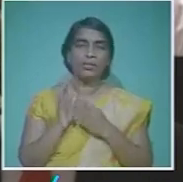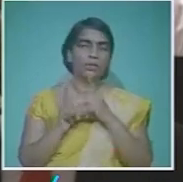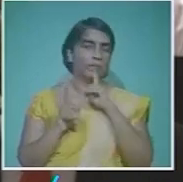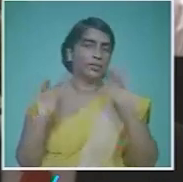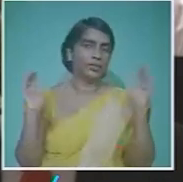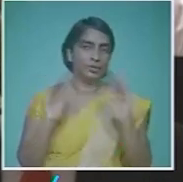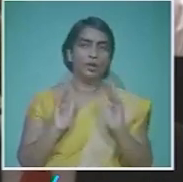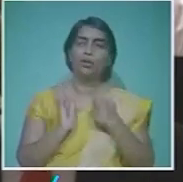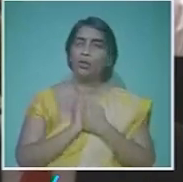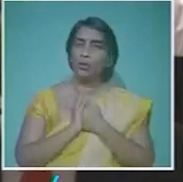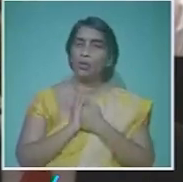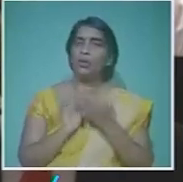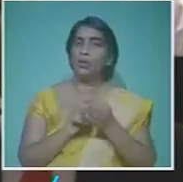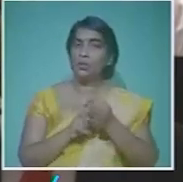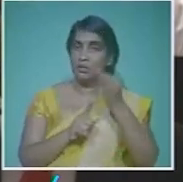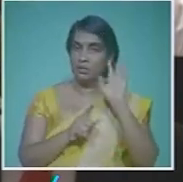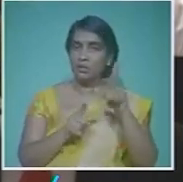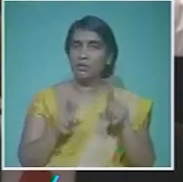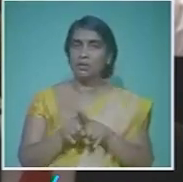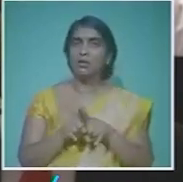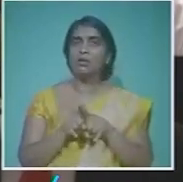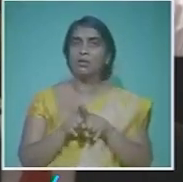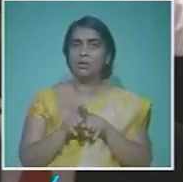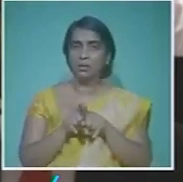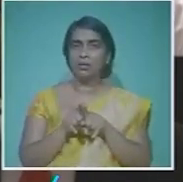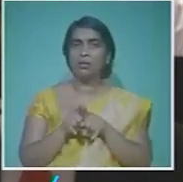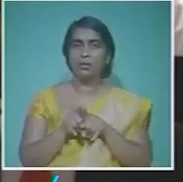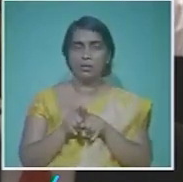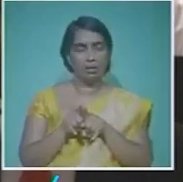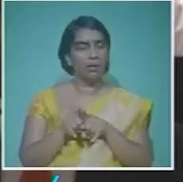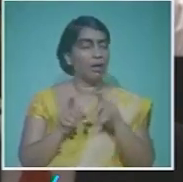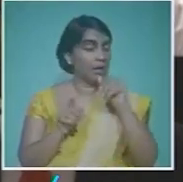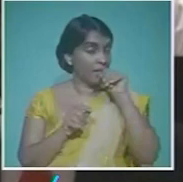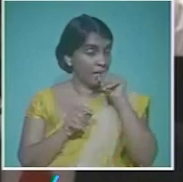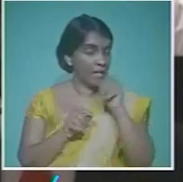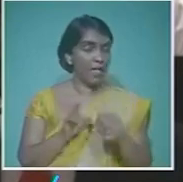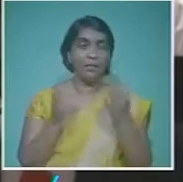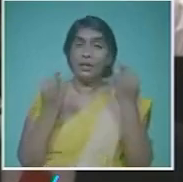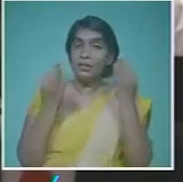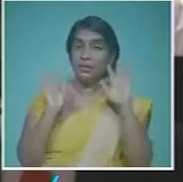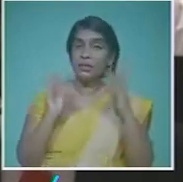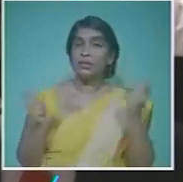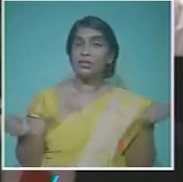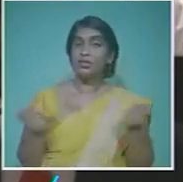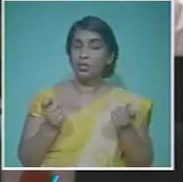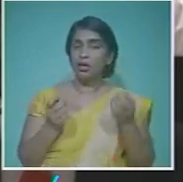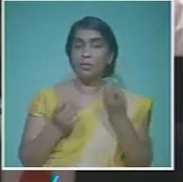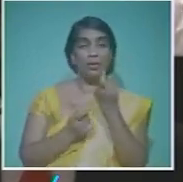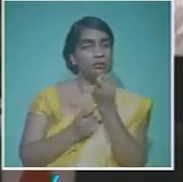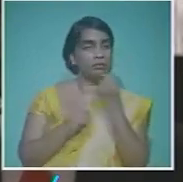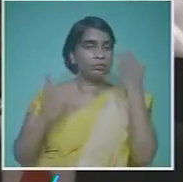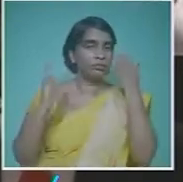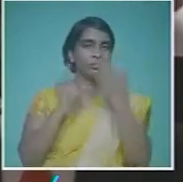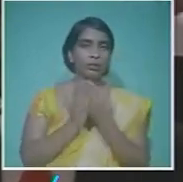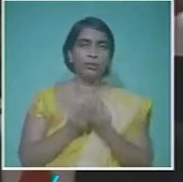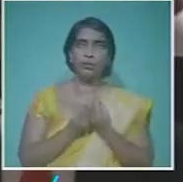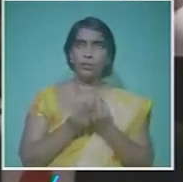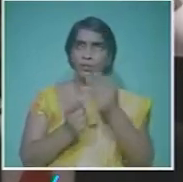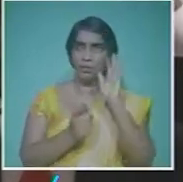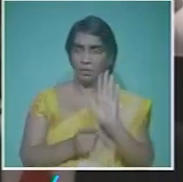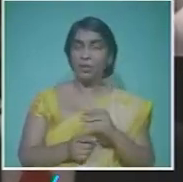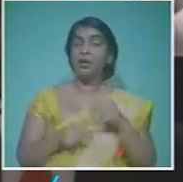තියෙන්නේ ගරු සභාපතිතුමනි අපි ඇත්ත නිදහස් වෙළඳපළ ආර්ථිකයකට කඩිනමින් යා